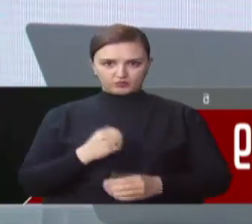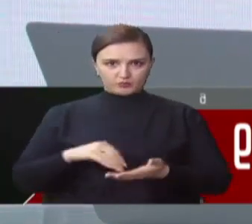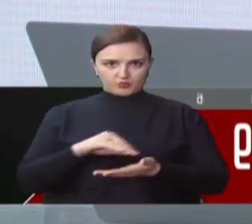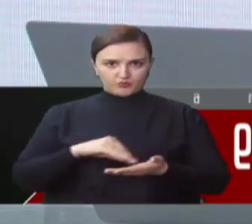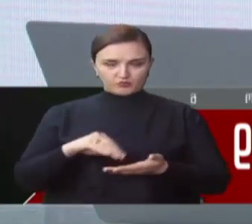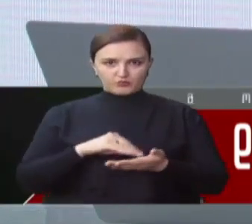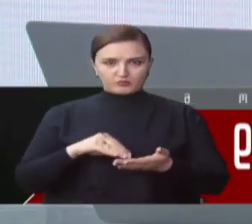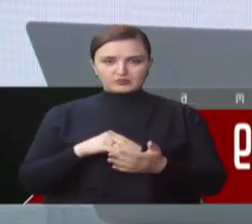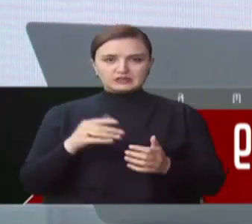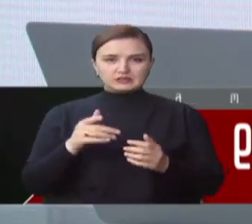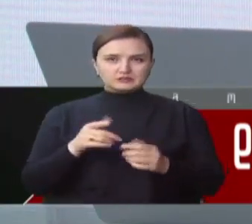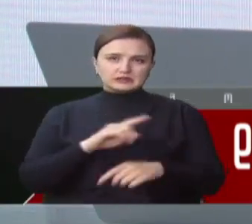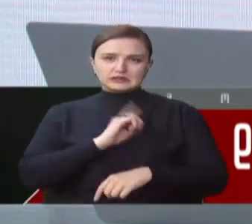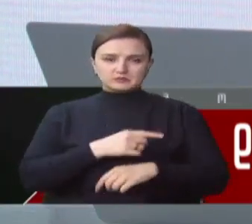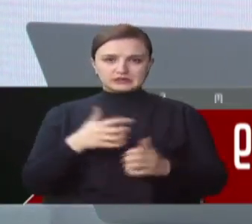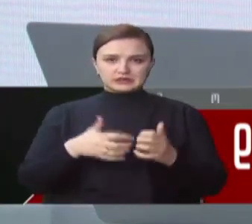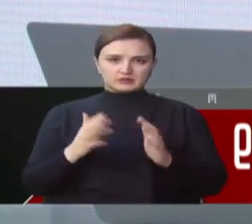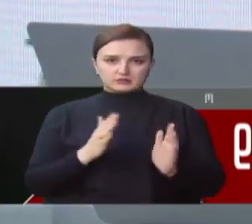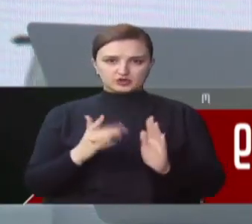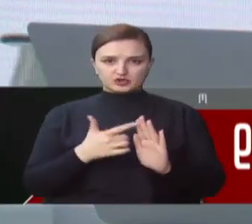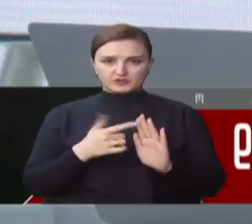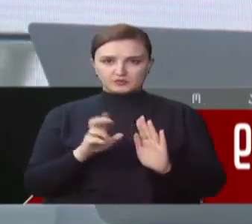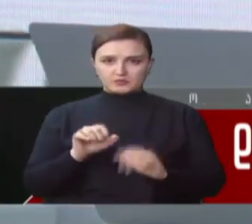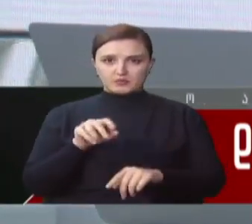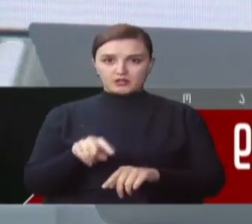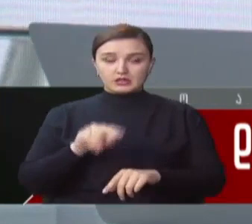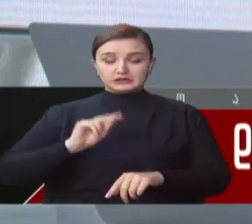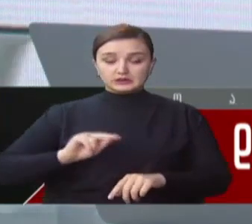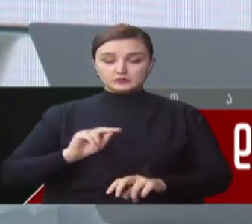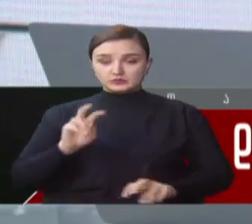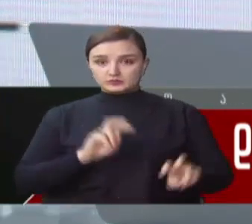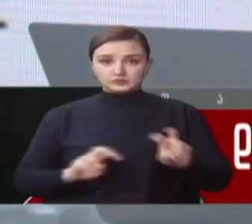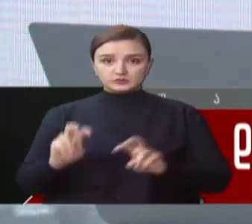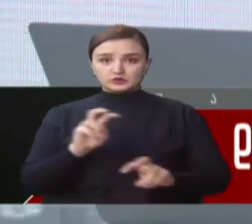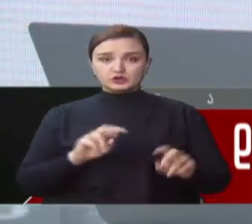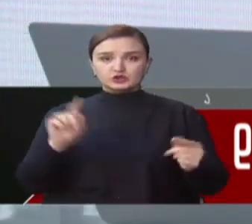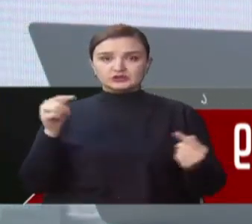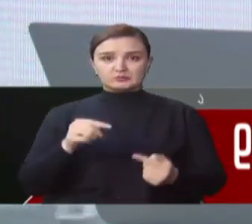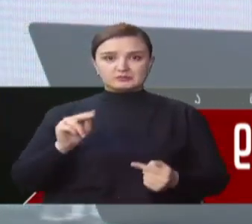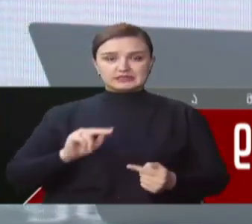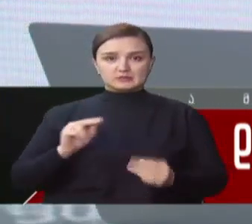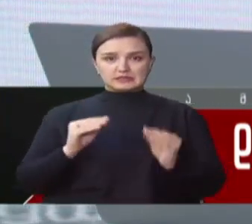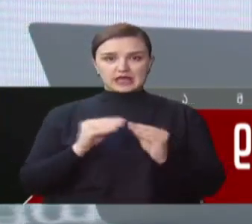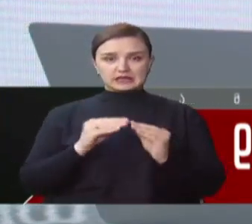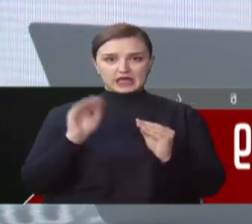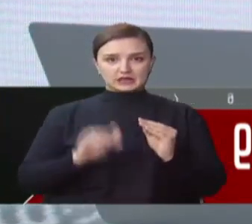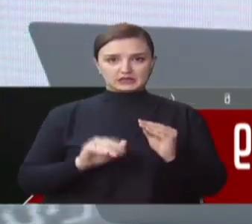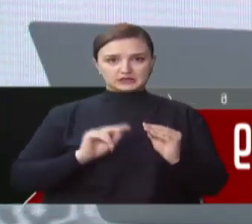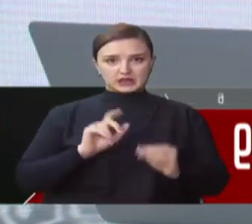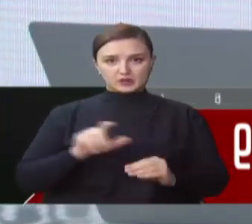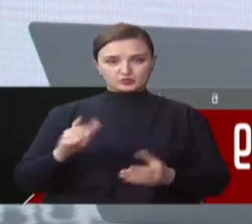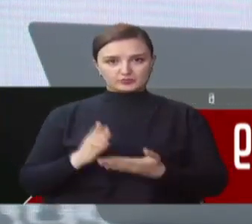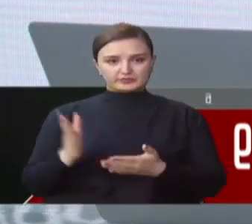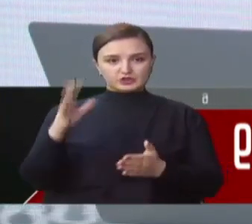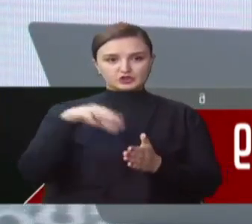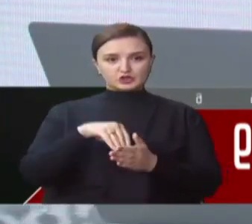simzlavres sashualot 7 balze meti iqo. Zamdebro samosholos samushavebshi am droistvis shesabamisi samsakhurebis 10000-amde tanamshomelia